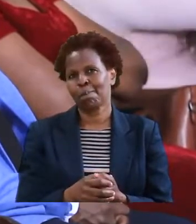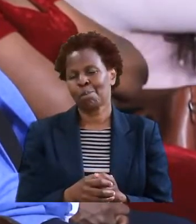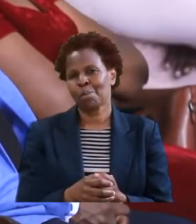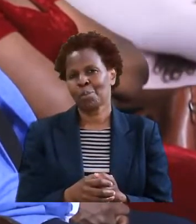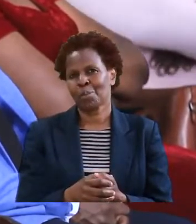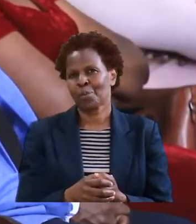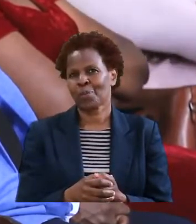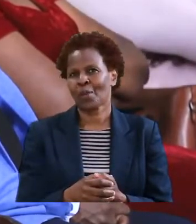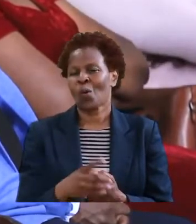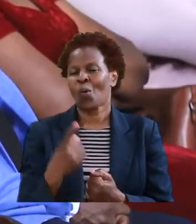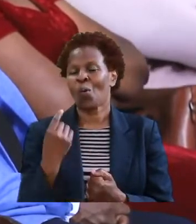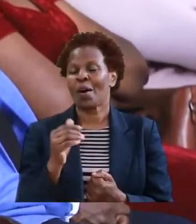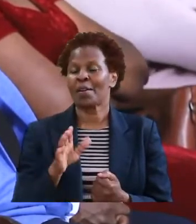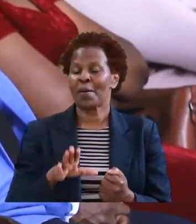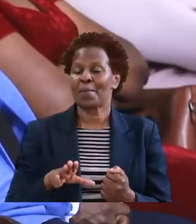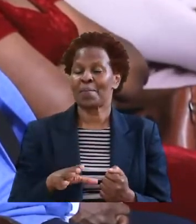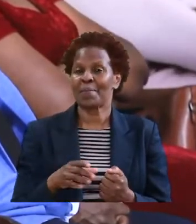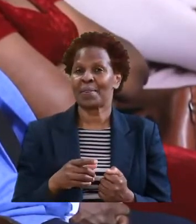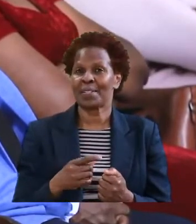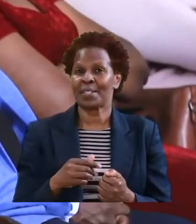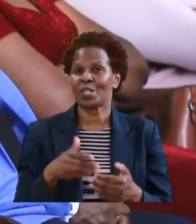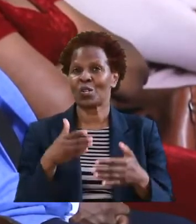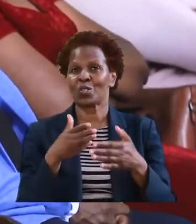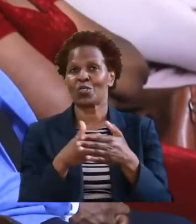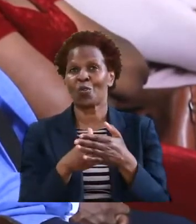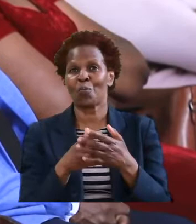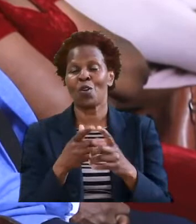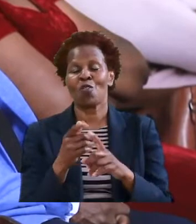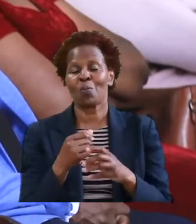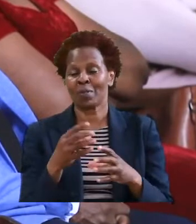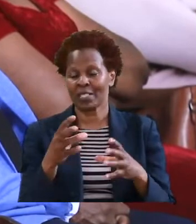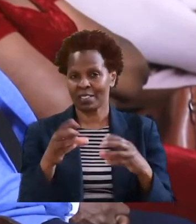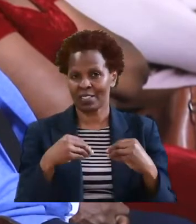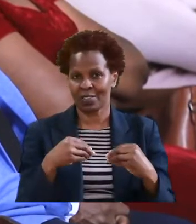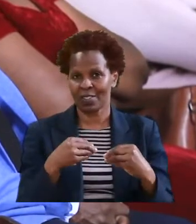Kuna mama moja kanisa moja aliambiwa asikule Holy Communion kwa sababu